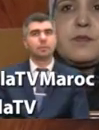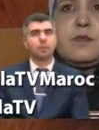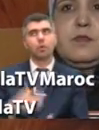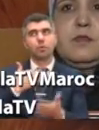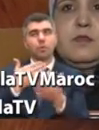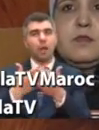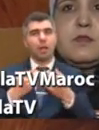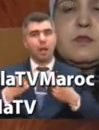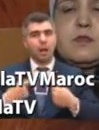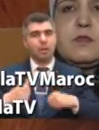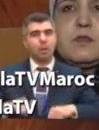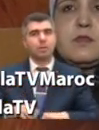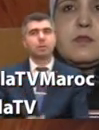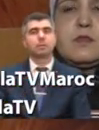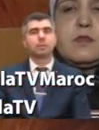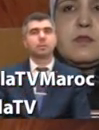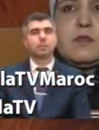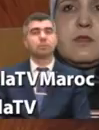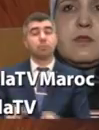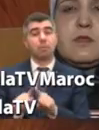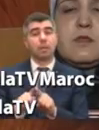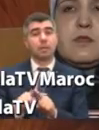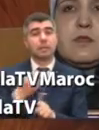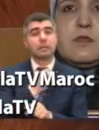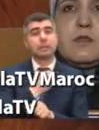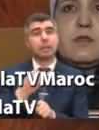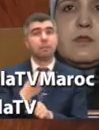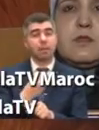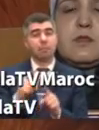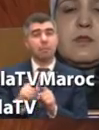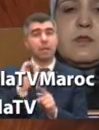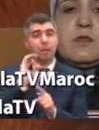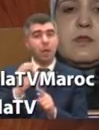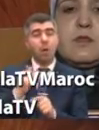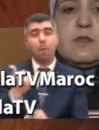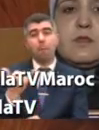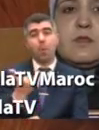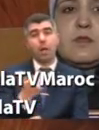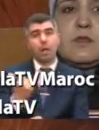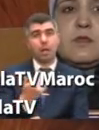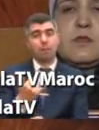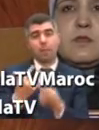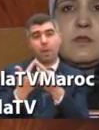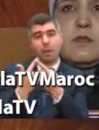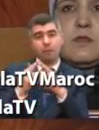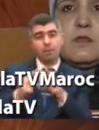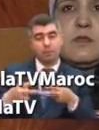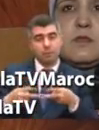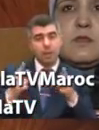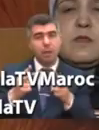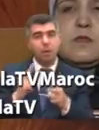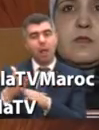شكرا السيد الرئيس. السيد الوزير، نظام المساعدة الطبية راميد من أهم المشاريع المجتمعية اللي نجحت في إطلاقها